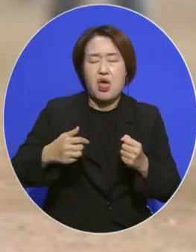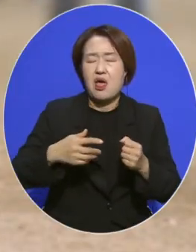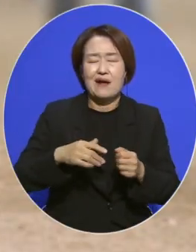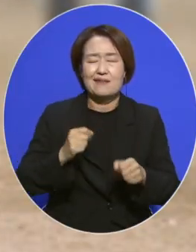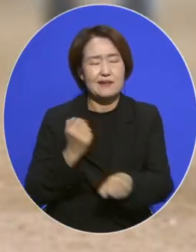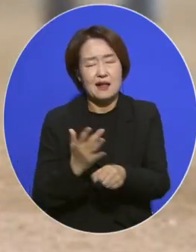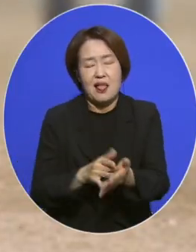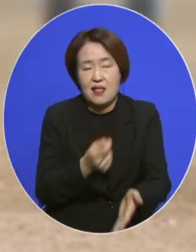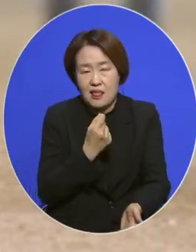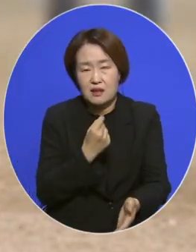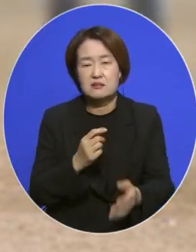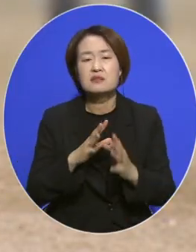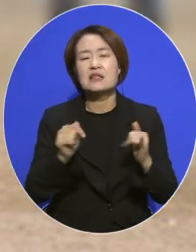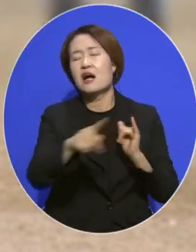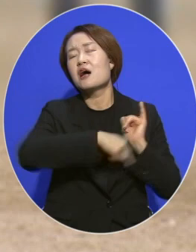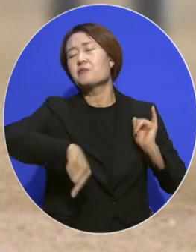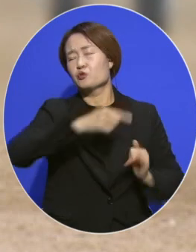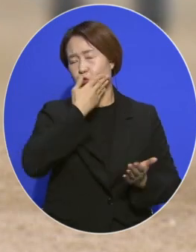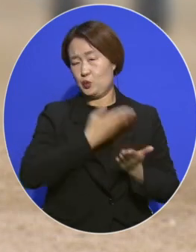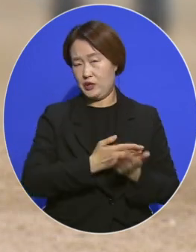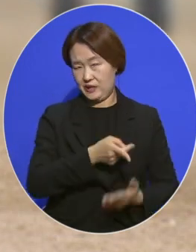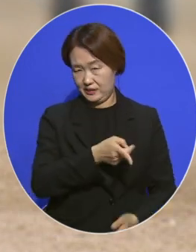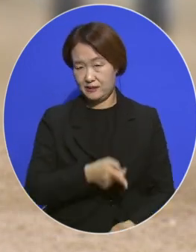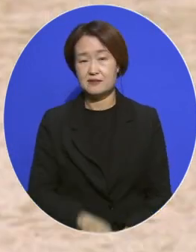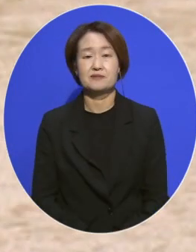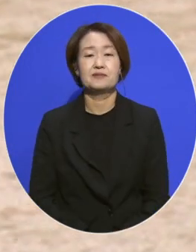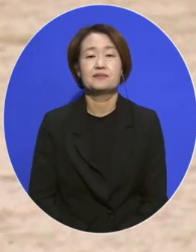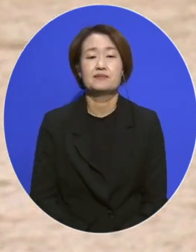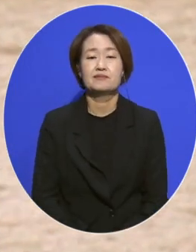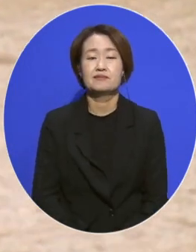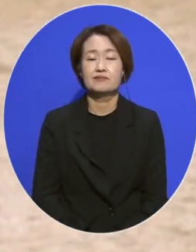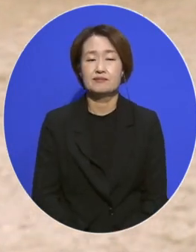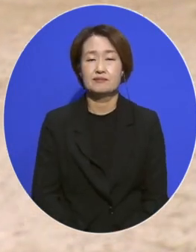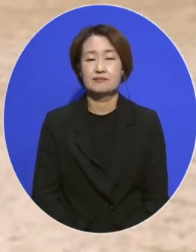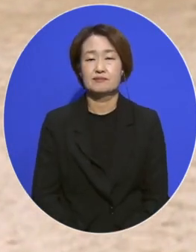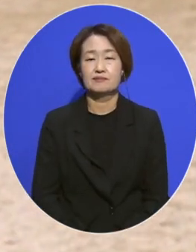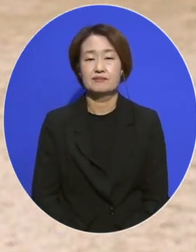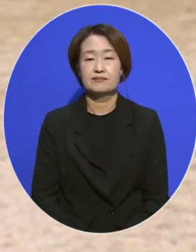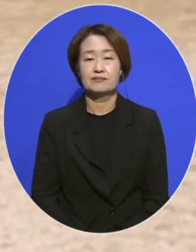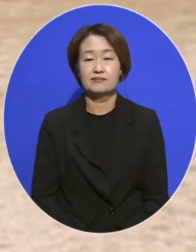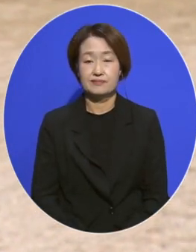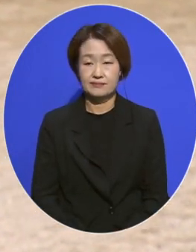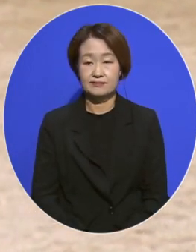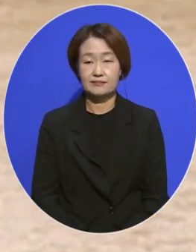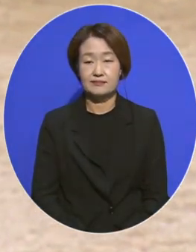청소년 고위험군에 해당합니다. KTV 이혜진입니다.